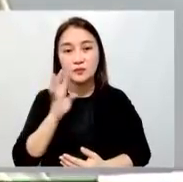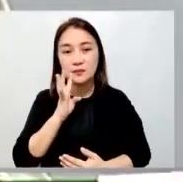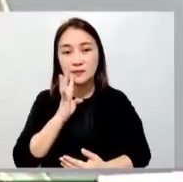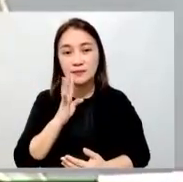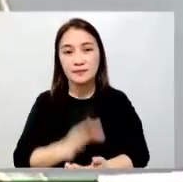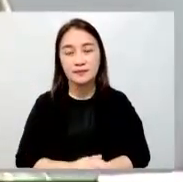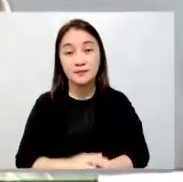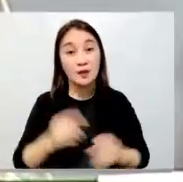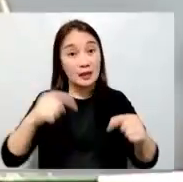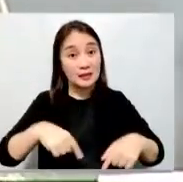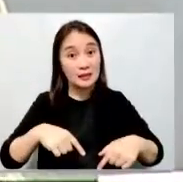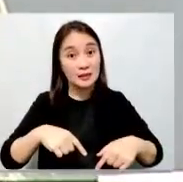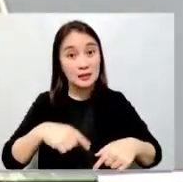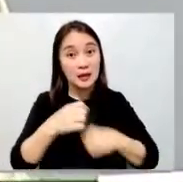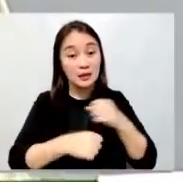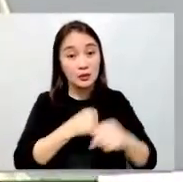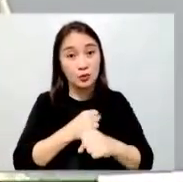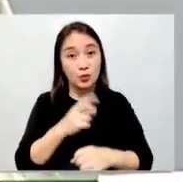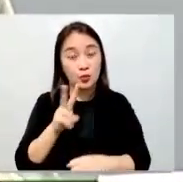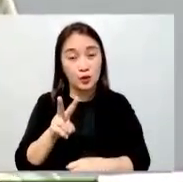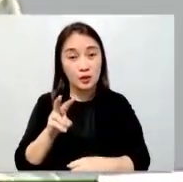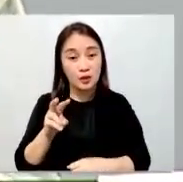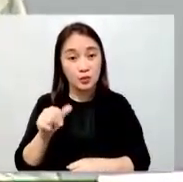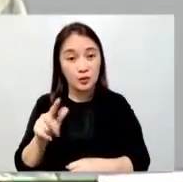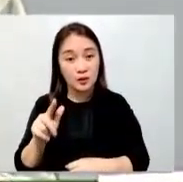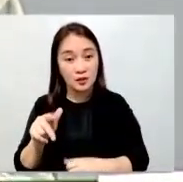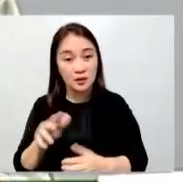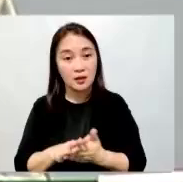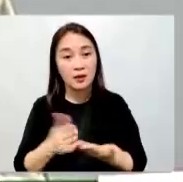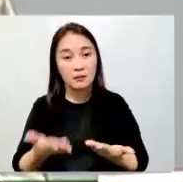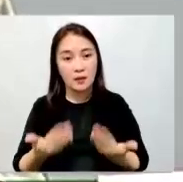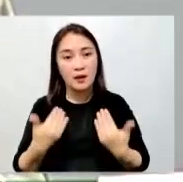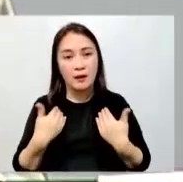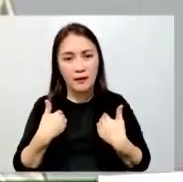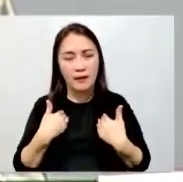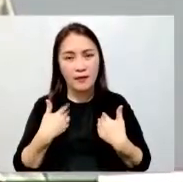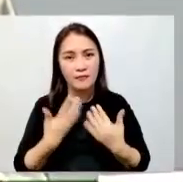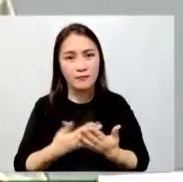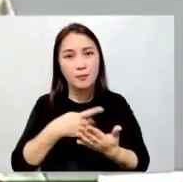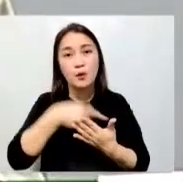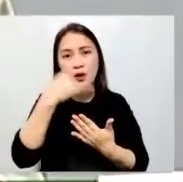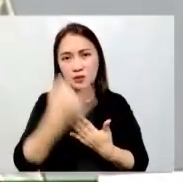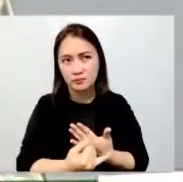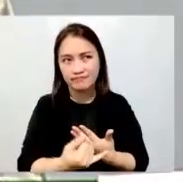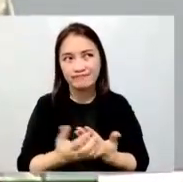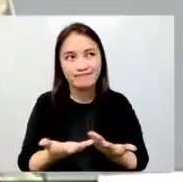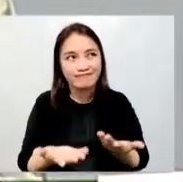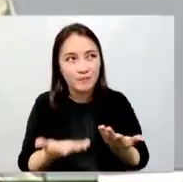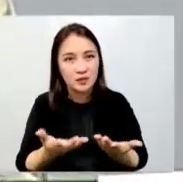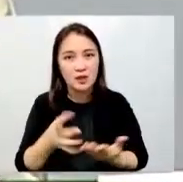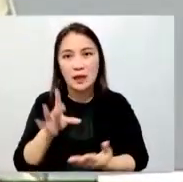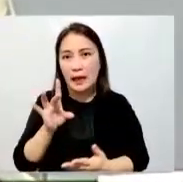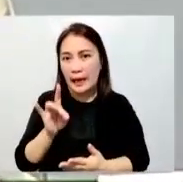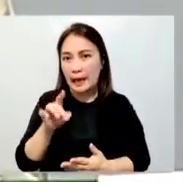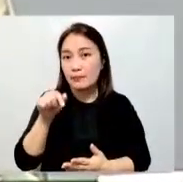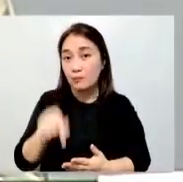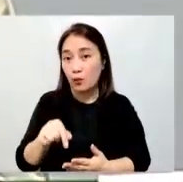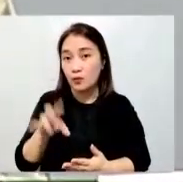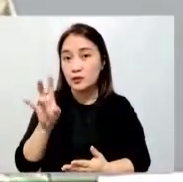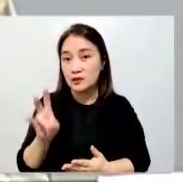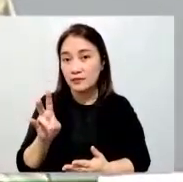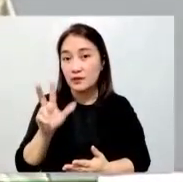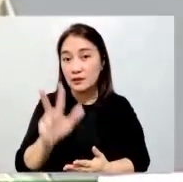approved the list of 197 infrastructure flagship projects amounting to about 8.7 trillion